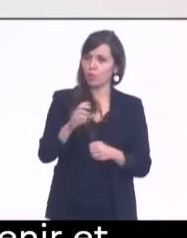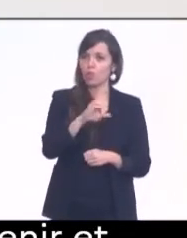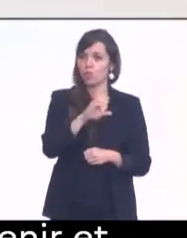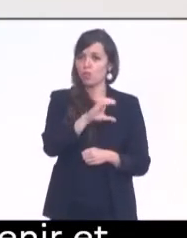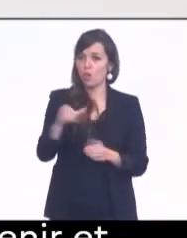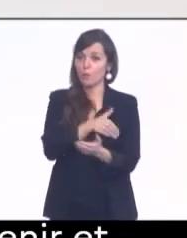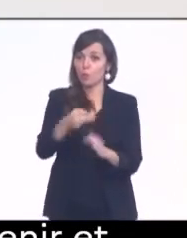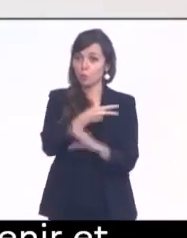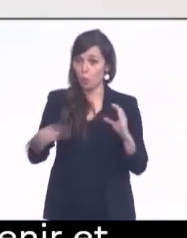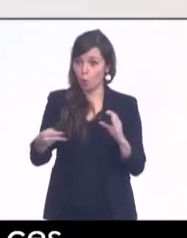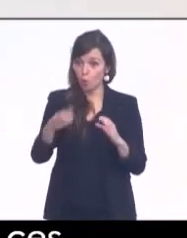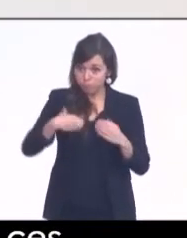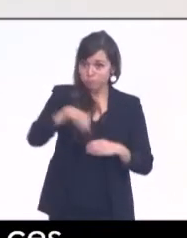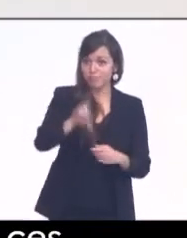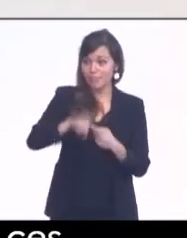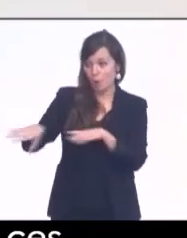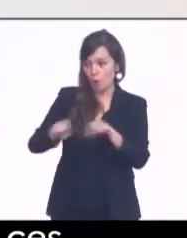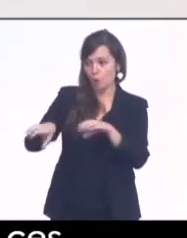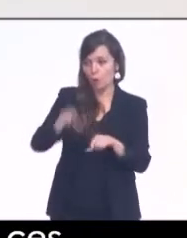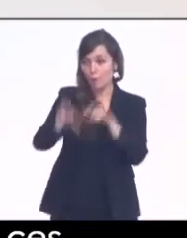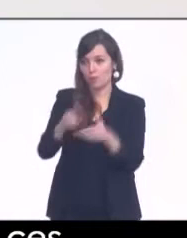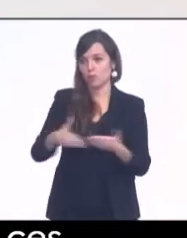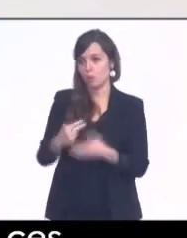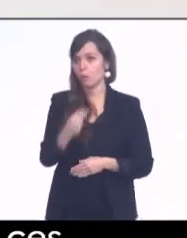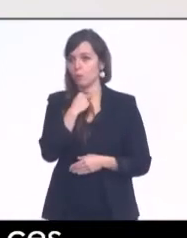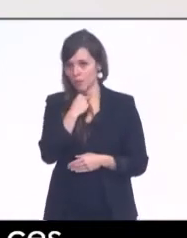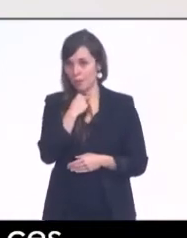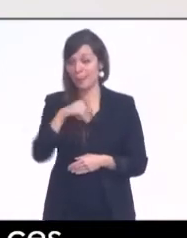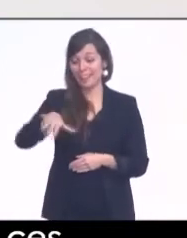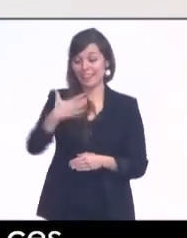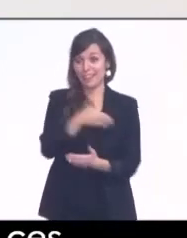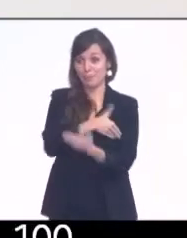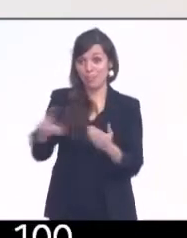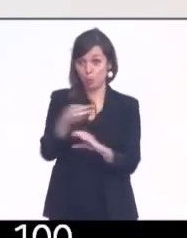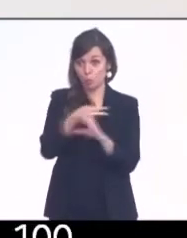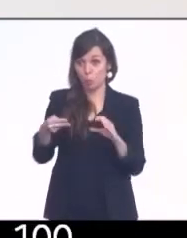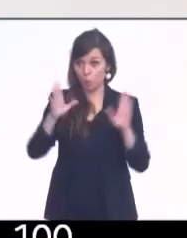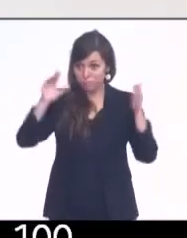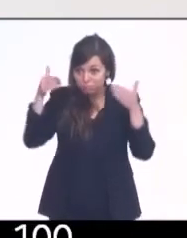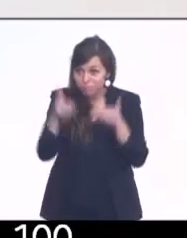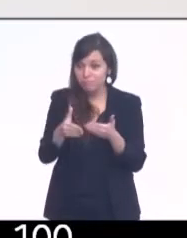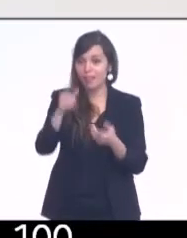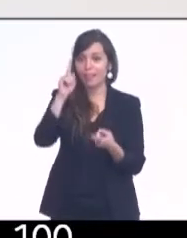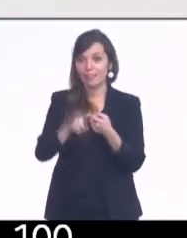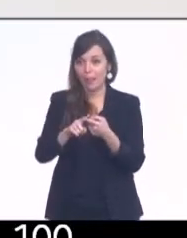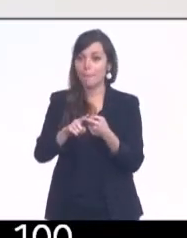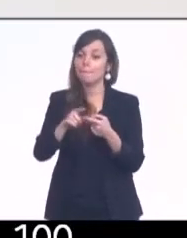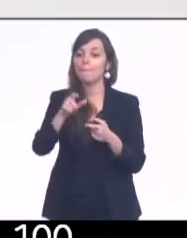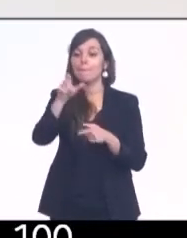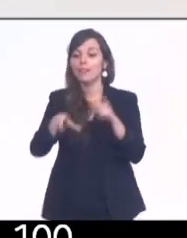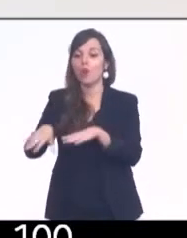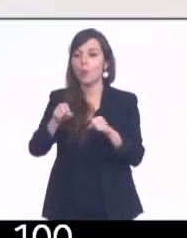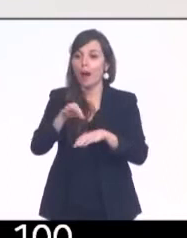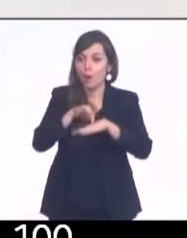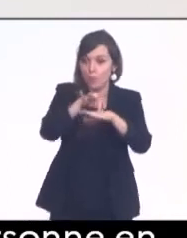consacrés à l'aide au recrutement d'une personne en situation de handicap, dont 15 millions spécifiquement fléchés pour l'emploi accompagné.